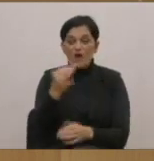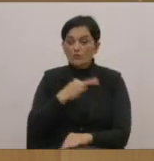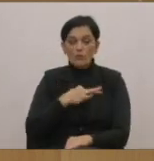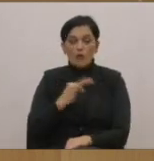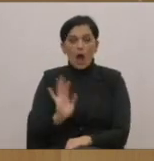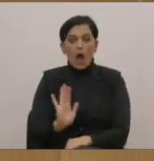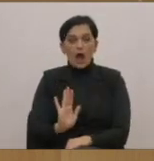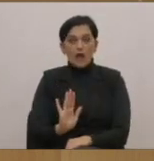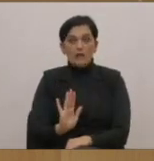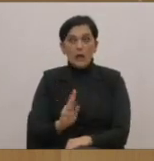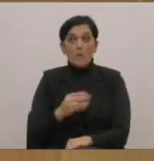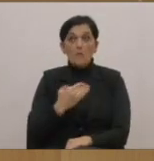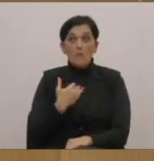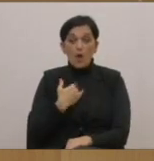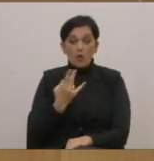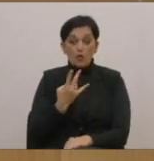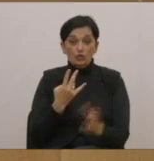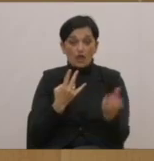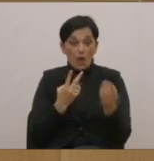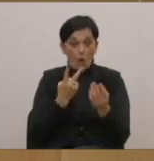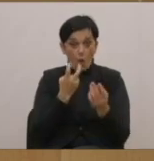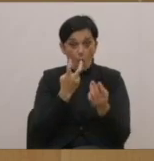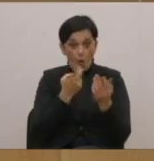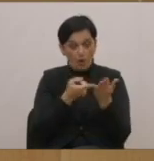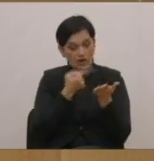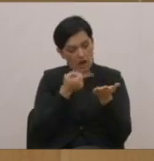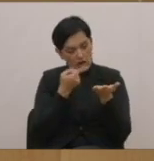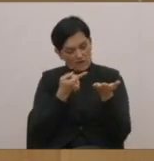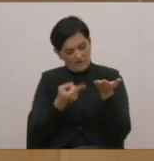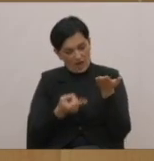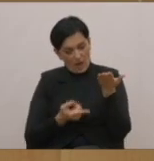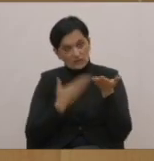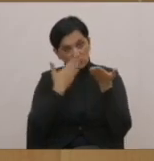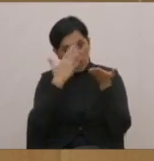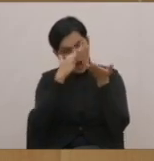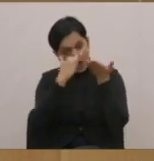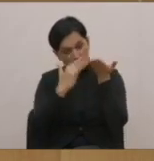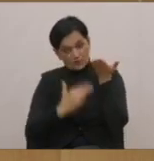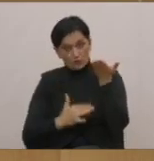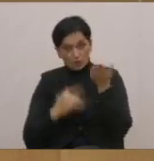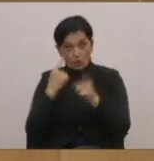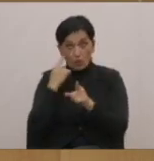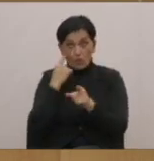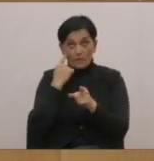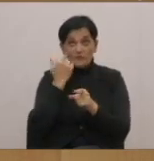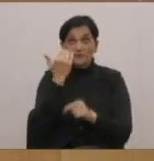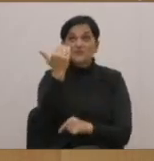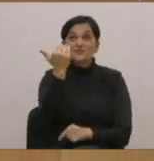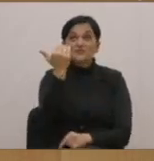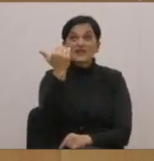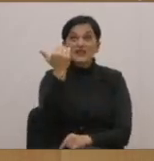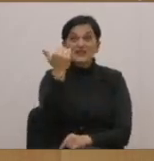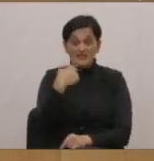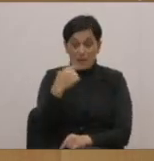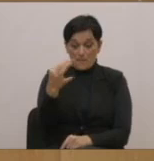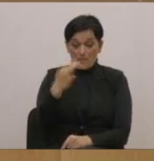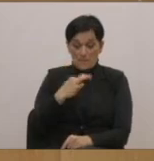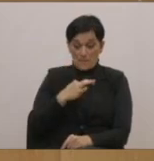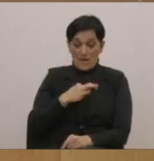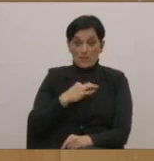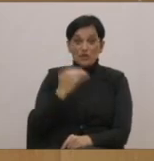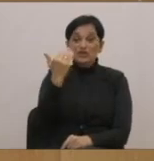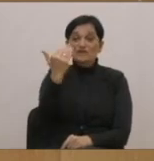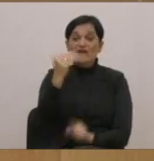arau. Da, mei ha un dauri go, da uras cu erdieni ca unul sau kitho, da se goniat. Da urat modi test cu ni rasas cu ne meu ne bit cu ni